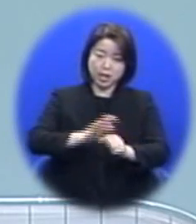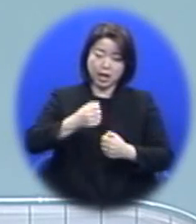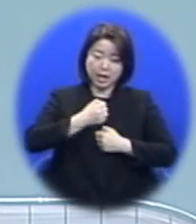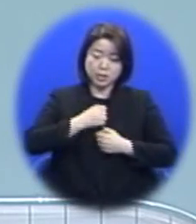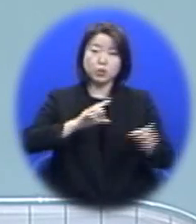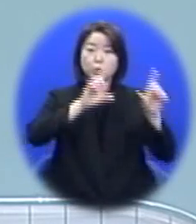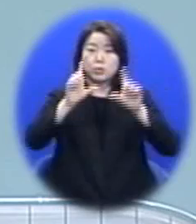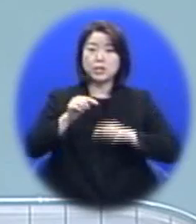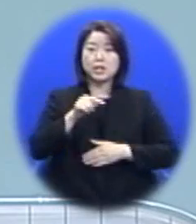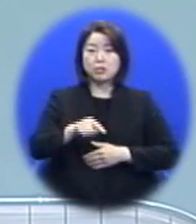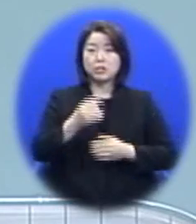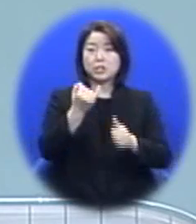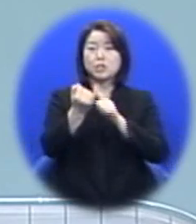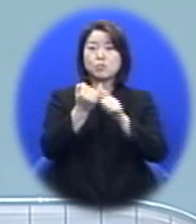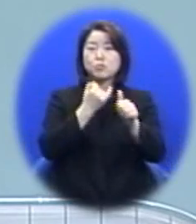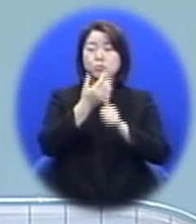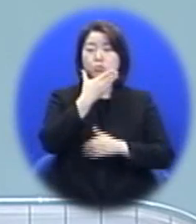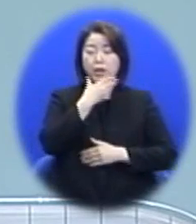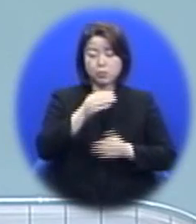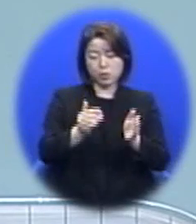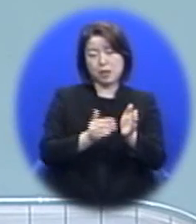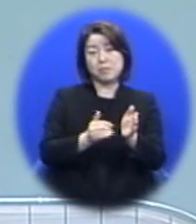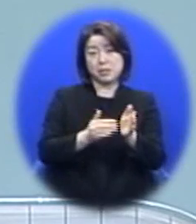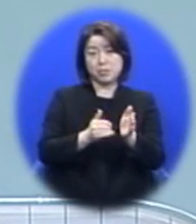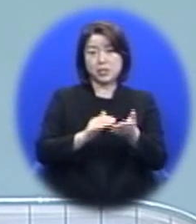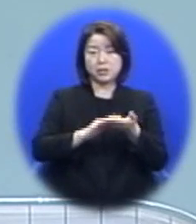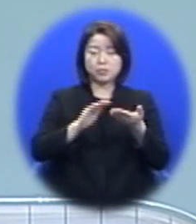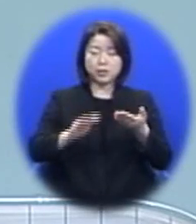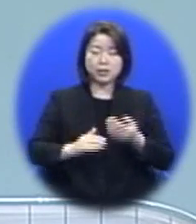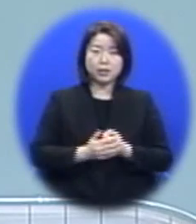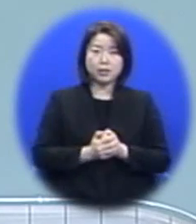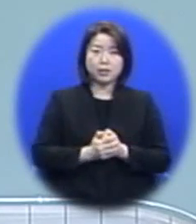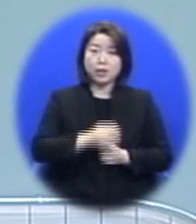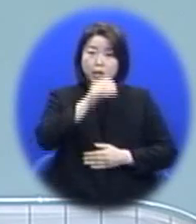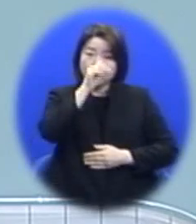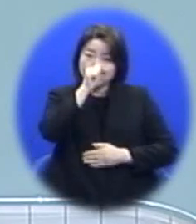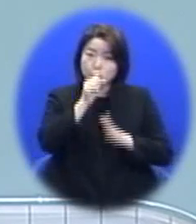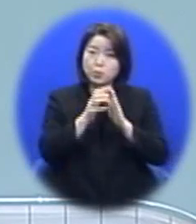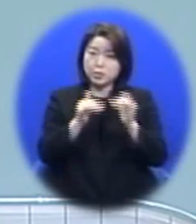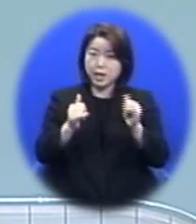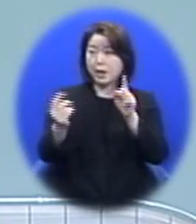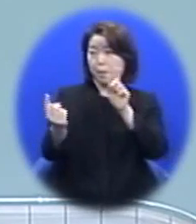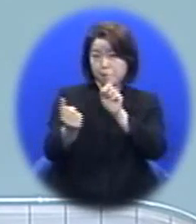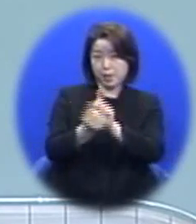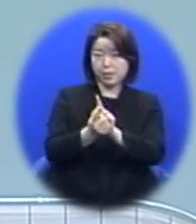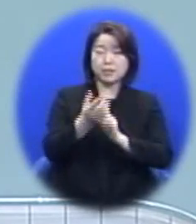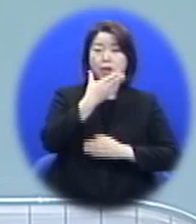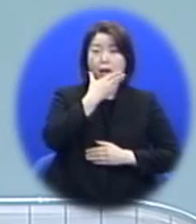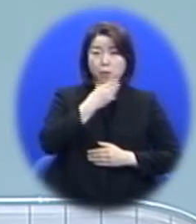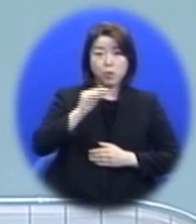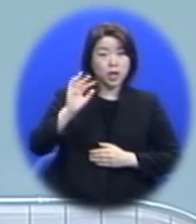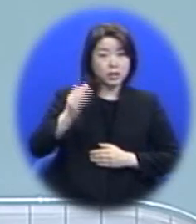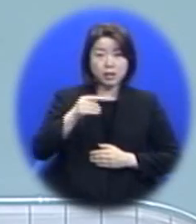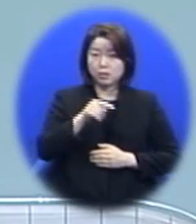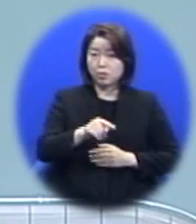것이 부부 행복의 비밀입니다. 좋은 사람 만나서 행복해지는 거